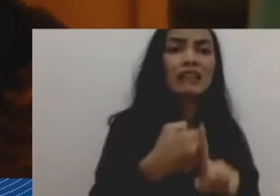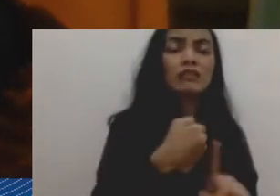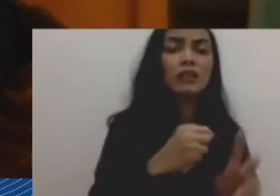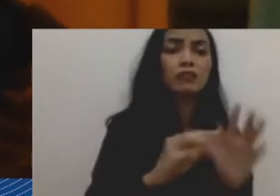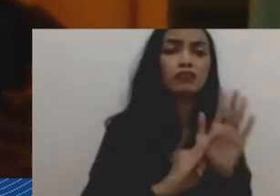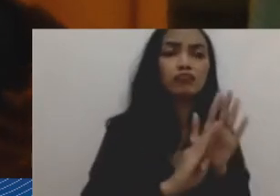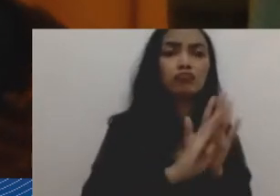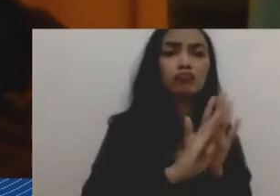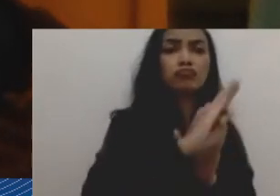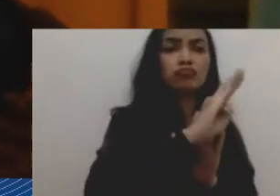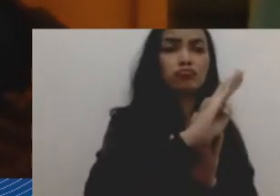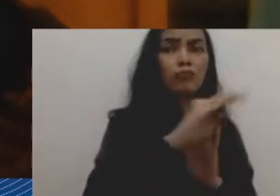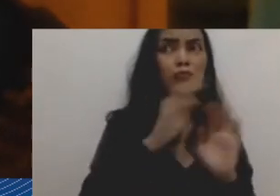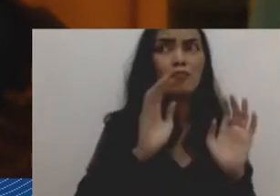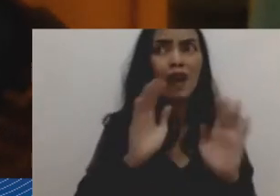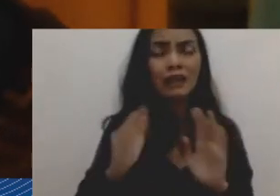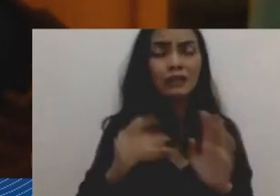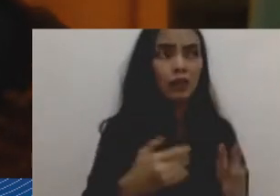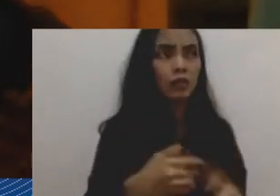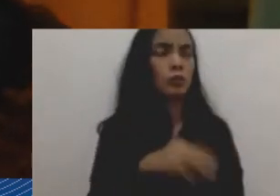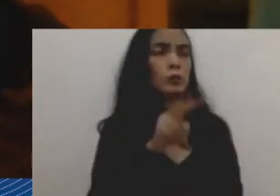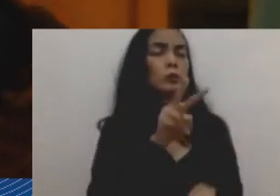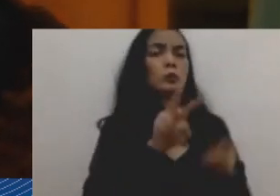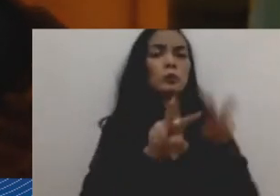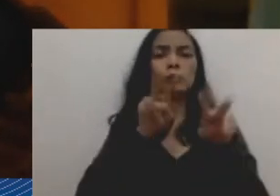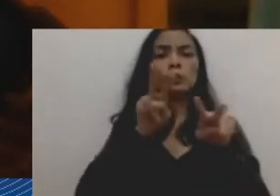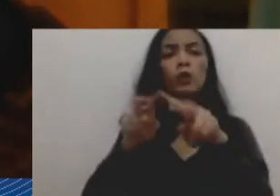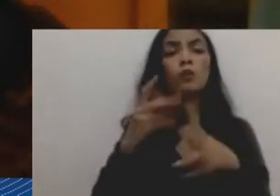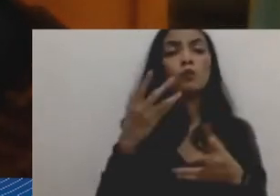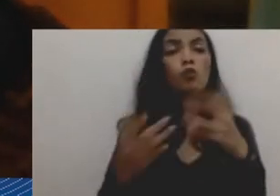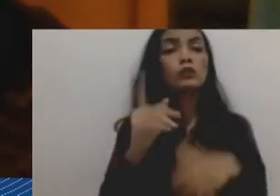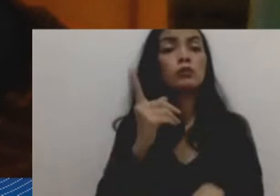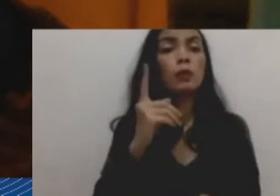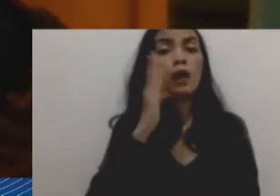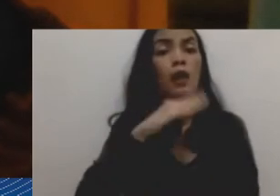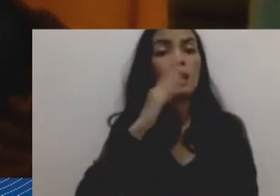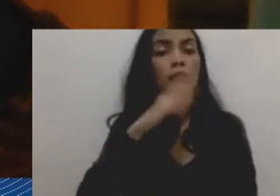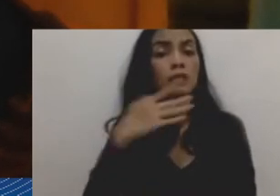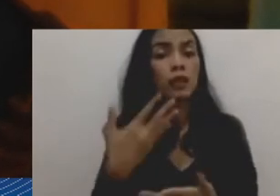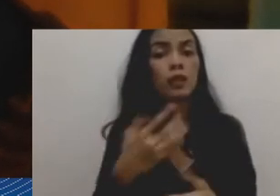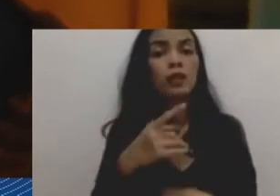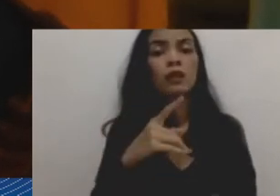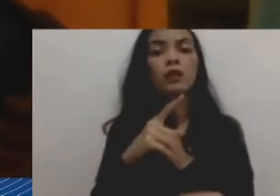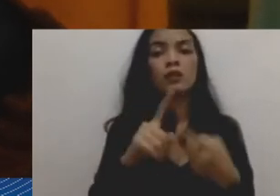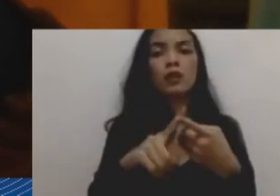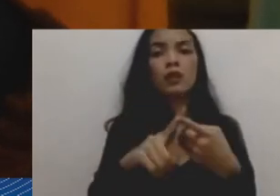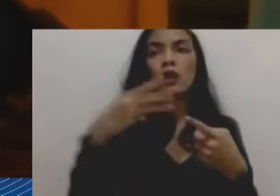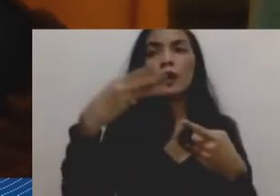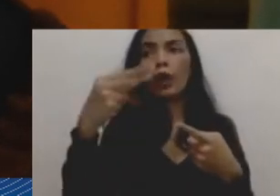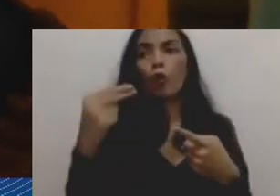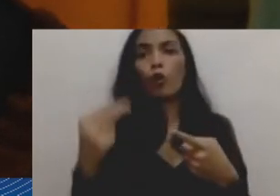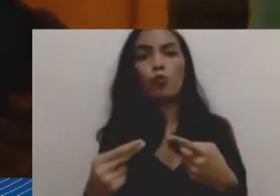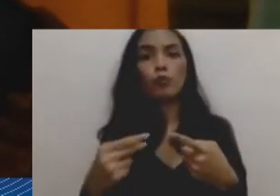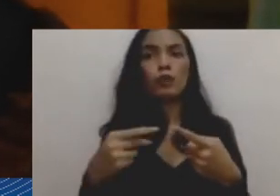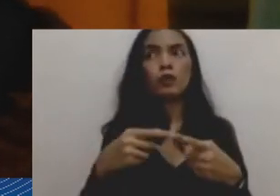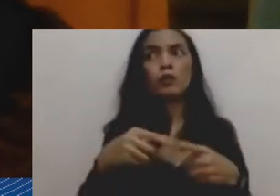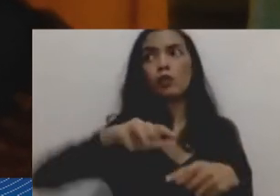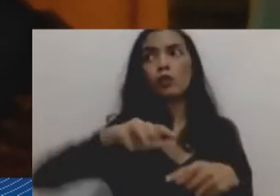banyak sekali ditemukan gitu ya. Mungkin karena tadi kita lihat sebagian besar ada tekanan-tekanan ekonomi di dalam